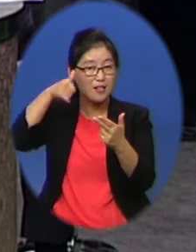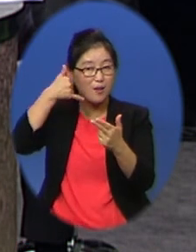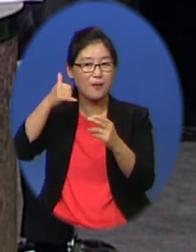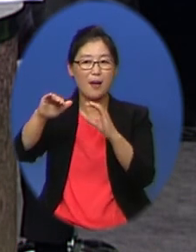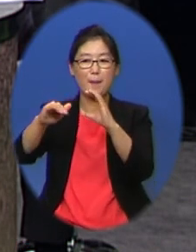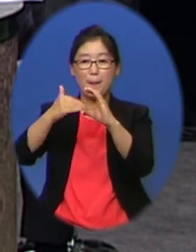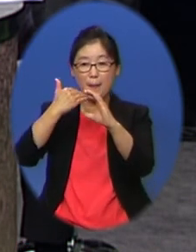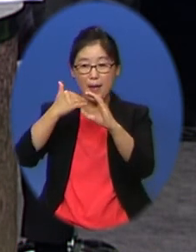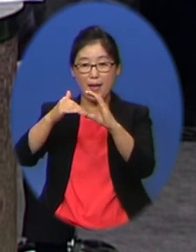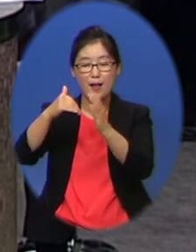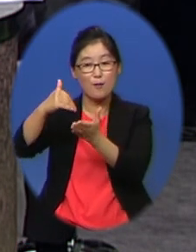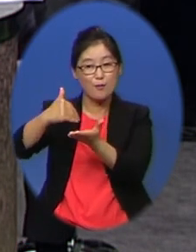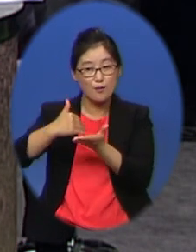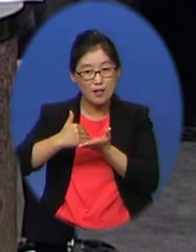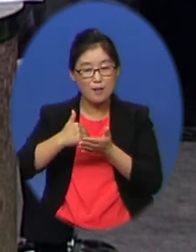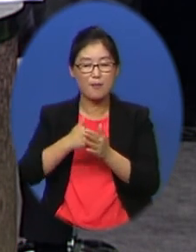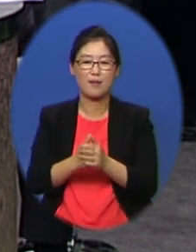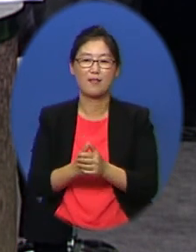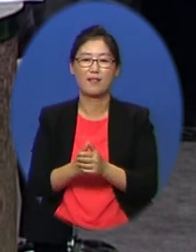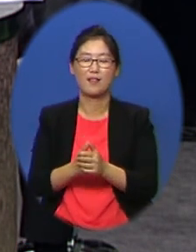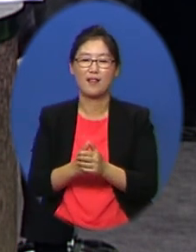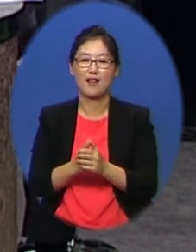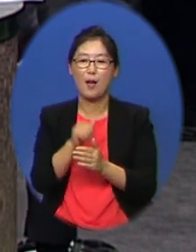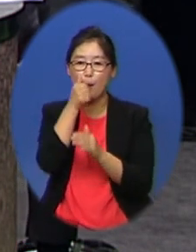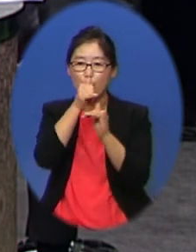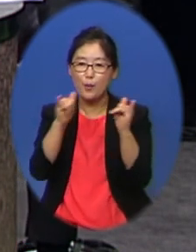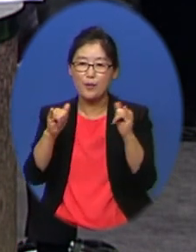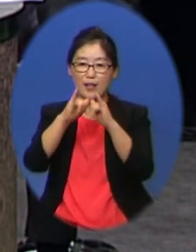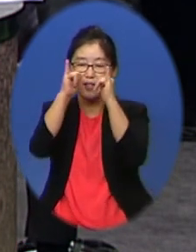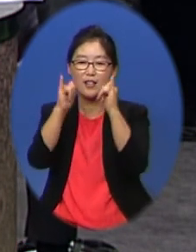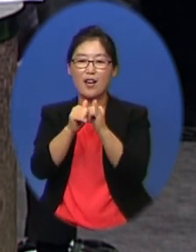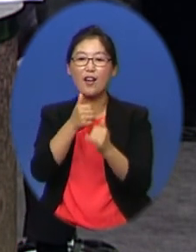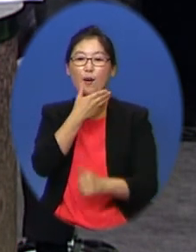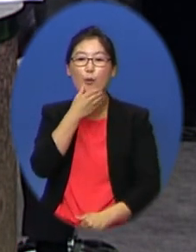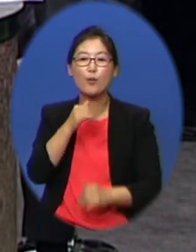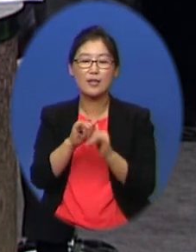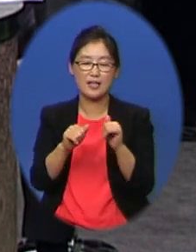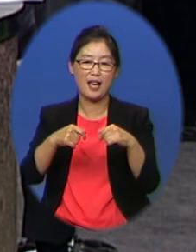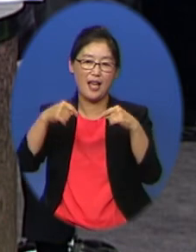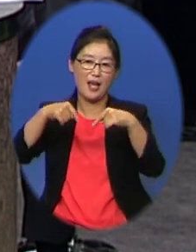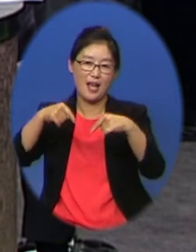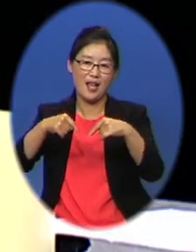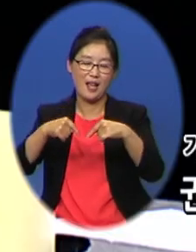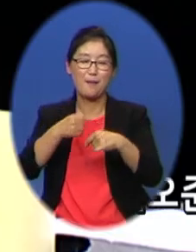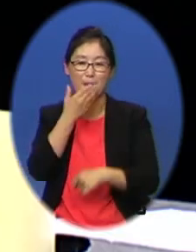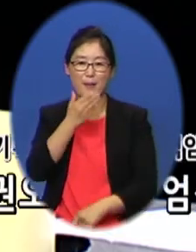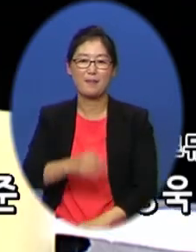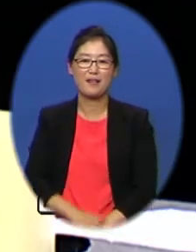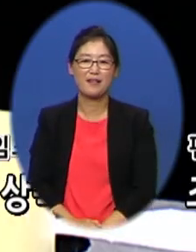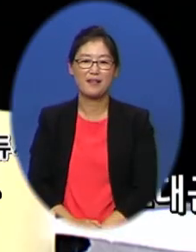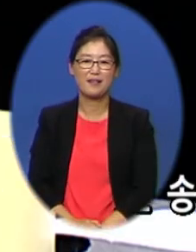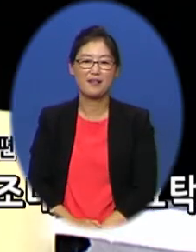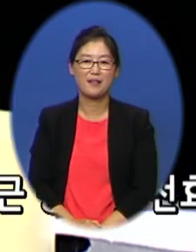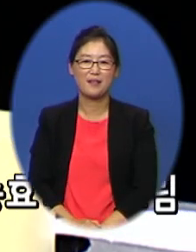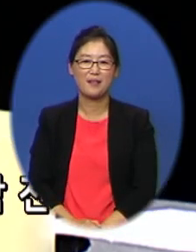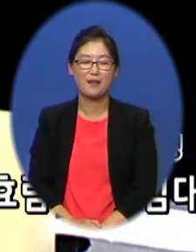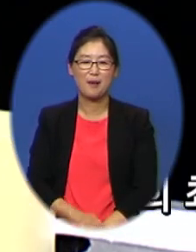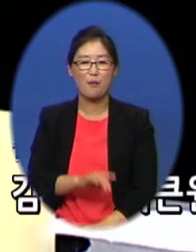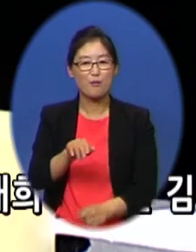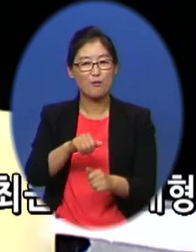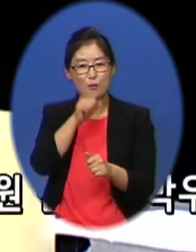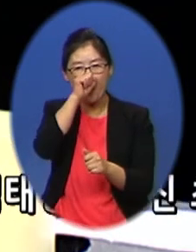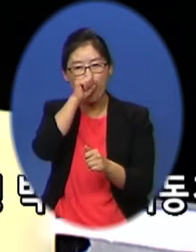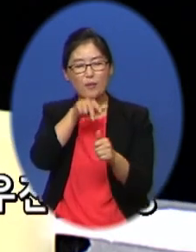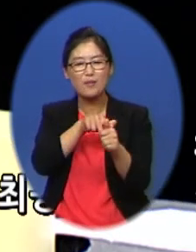문의해 주시면 담당 변호사나 사회복지사의 상담을 받으실 수 있습니다. 예, 오늘 좋은 정보를 마지막으로 오늘